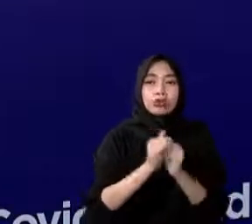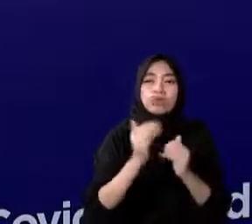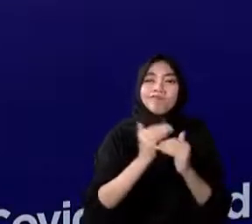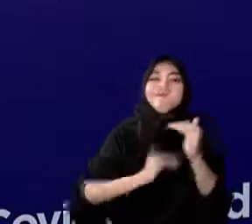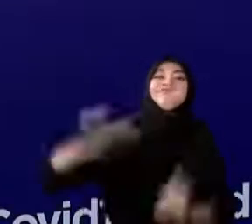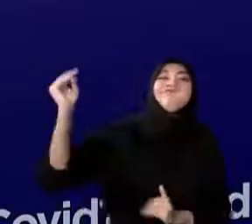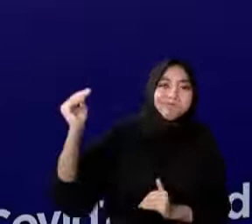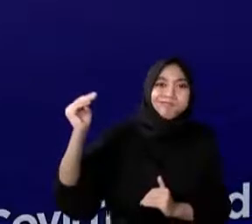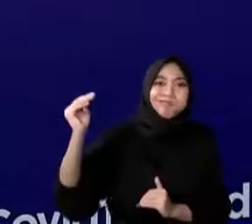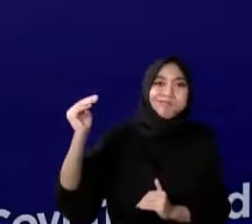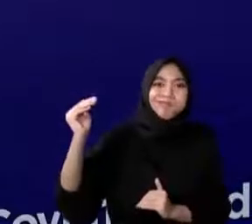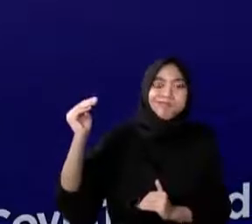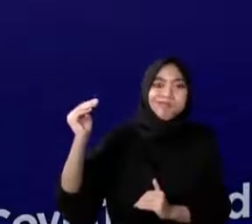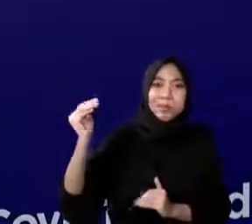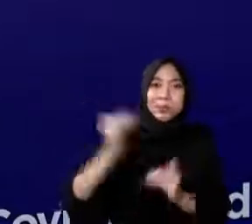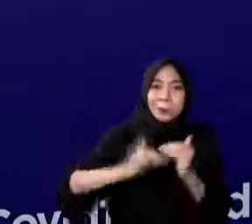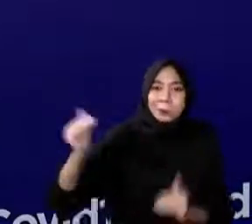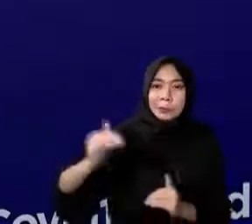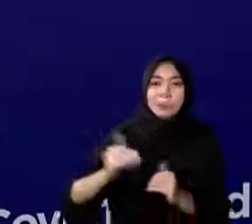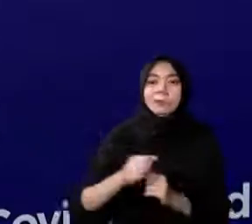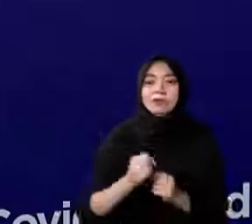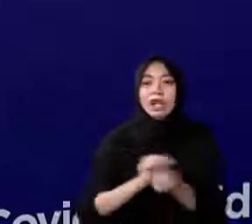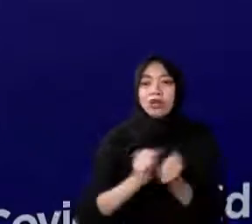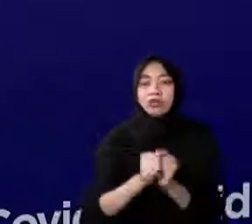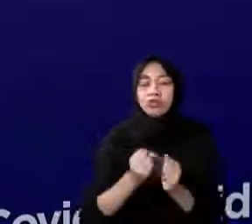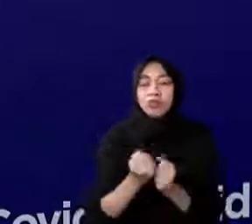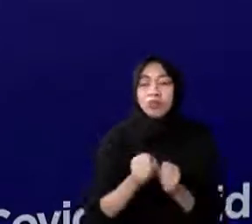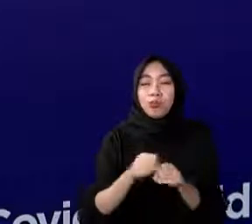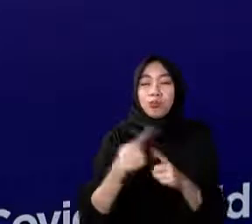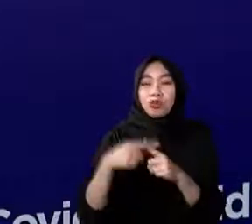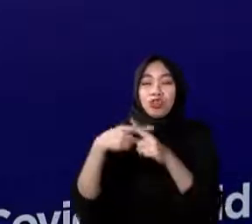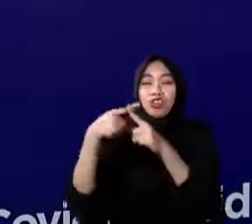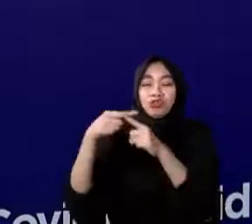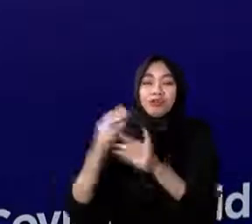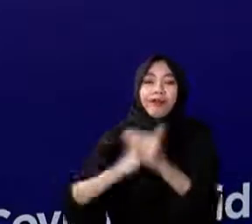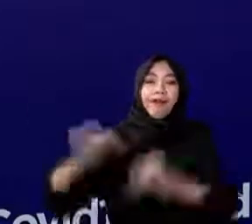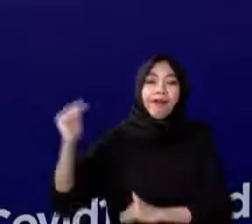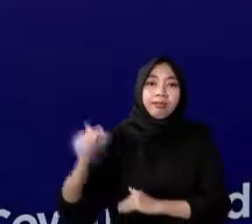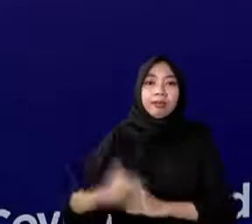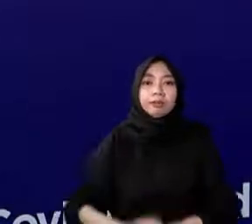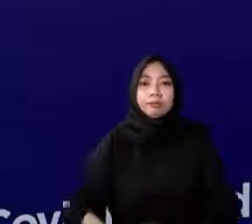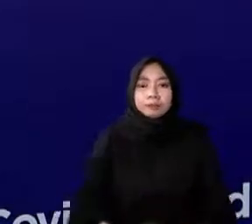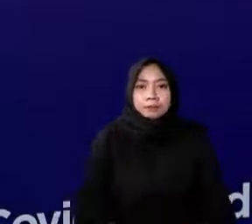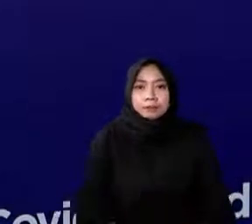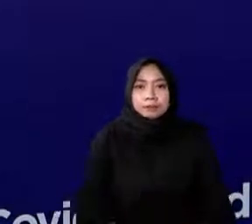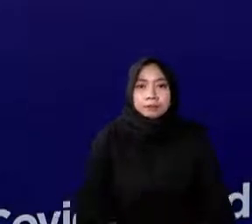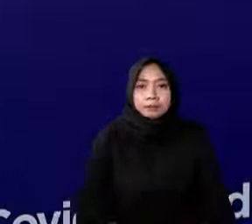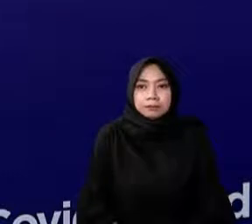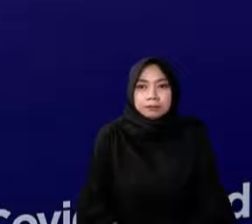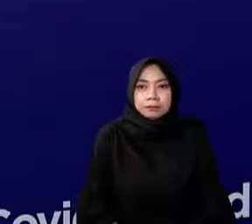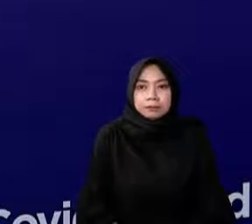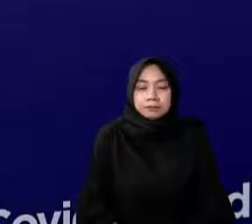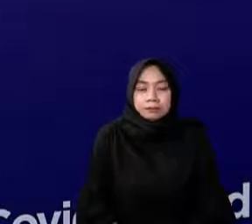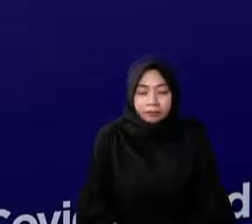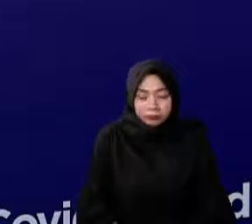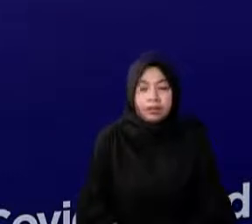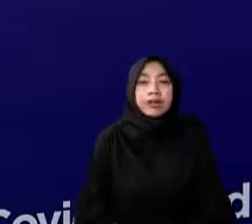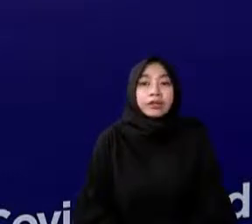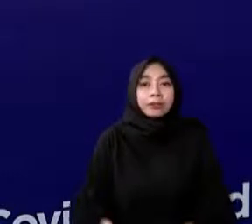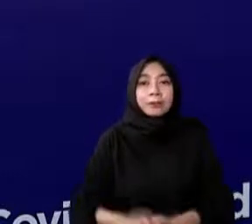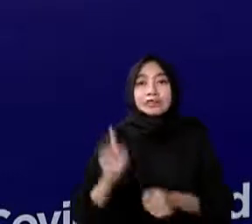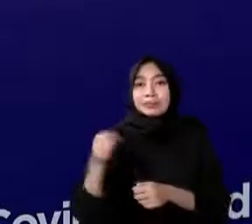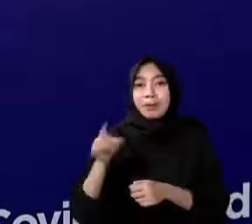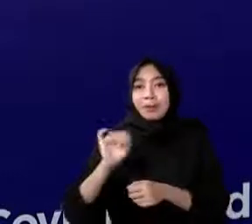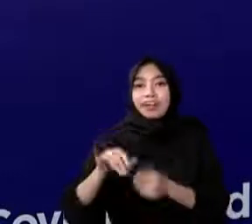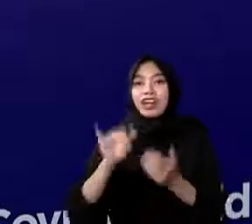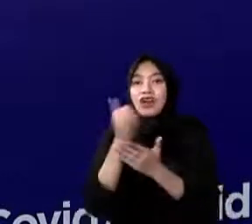menunjukkan kenaikan kasus cukup signifikan dengan angka positivity rate yang juga terjadi peningkatan. Tapi untuk yang lain ini masih kita evaluasi lagi,